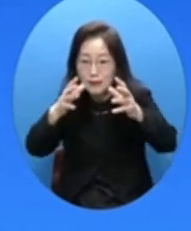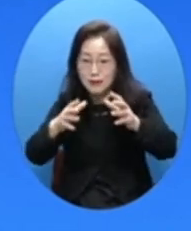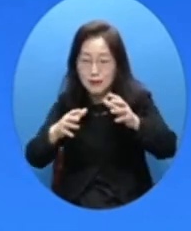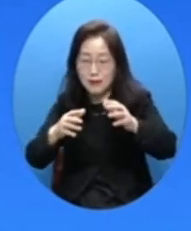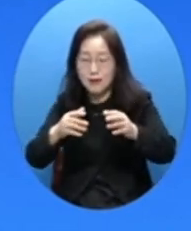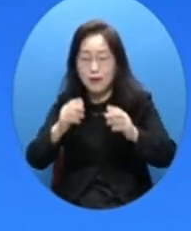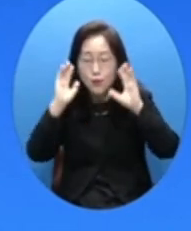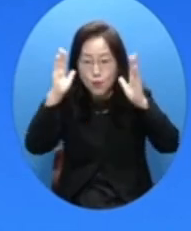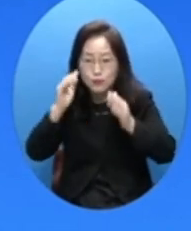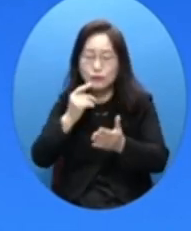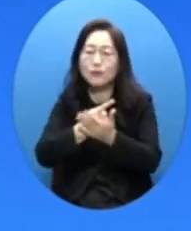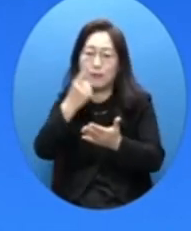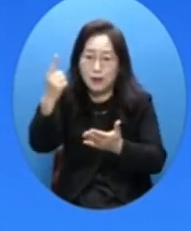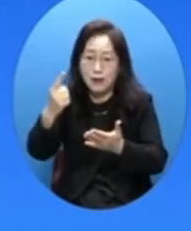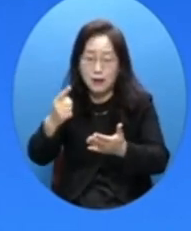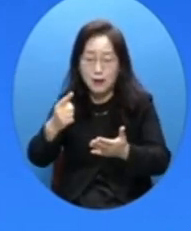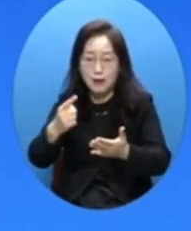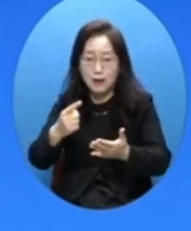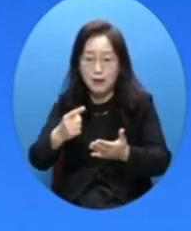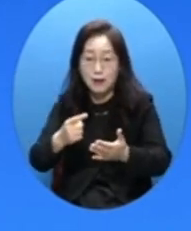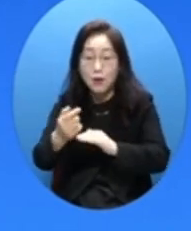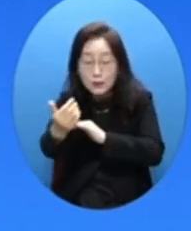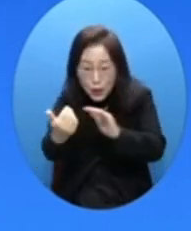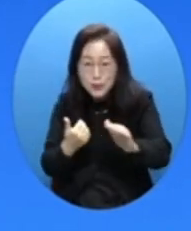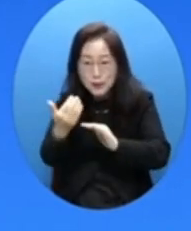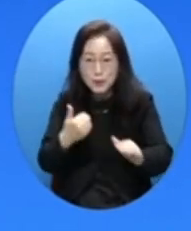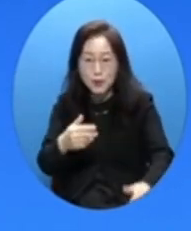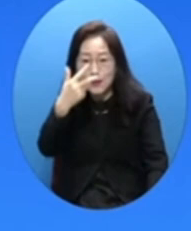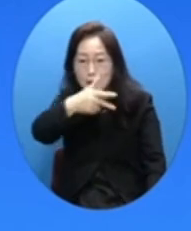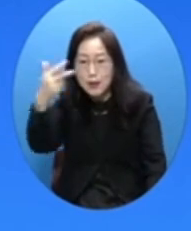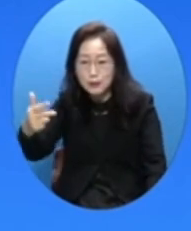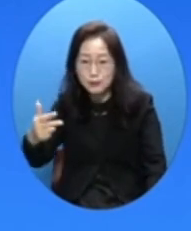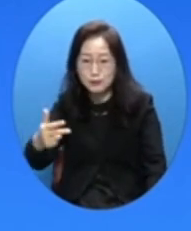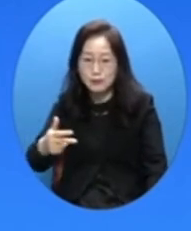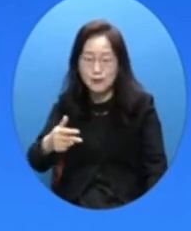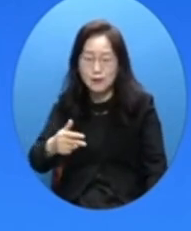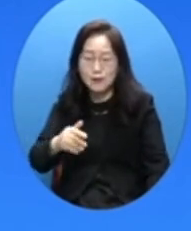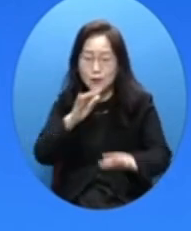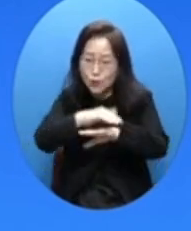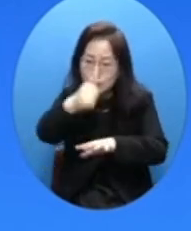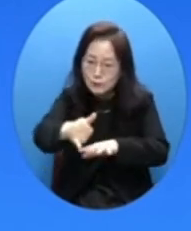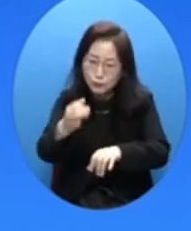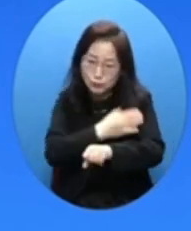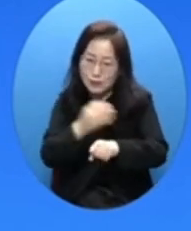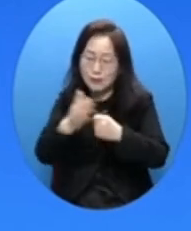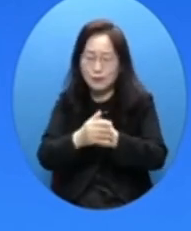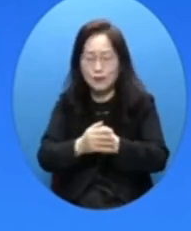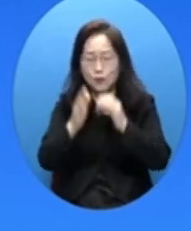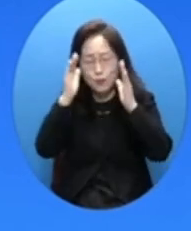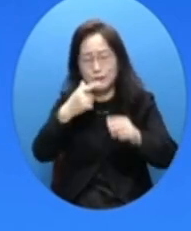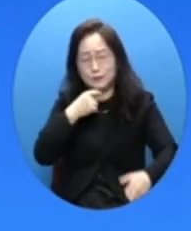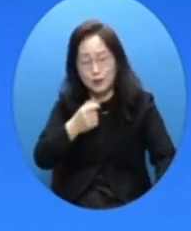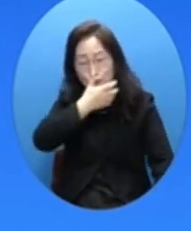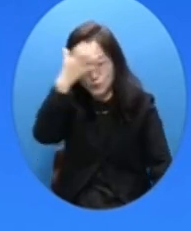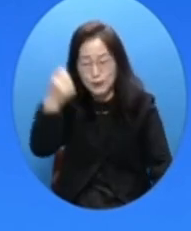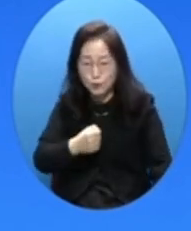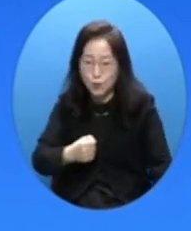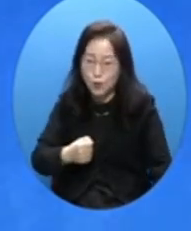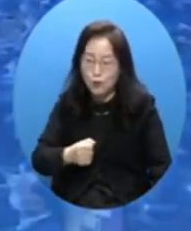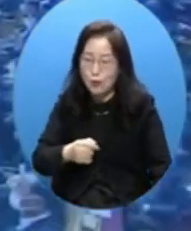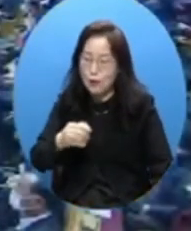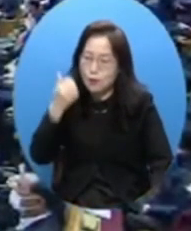위해서 기도하는 가운데 대마께 가장 높은 사람에게 편지쓰라는 감동이 와서 백과사에서 이름을